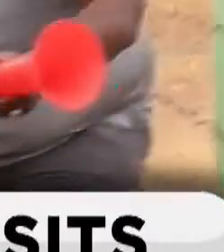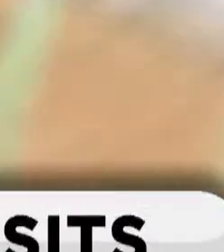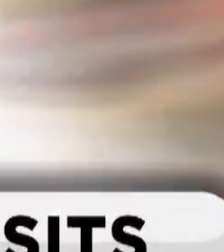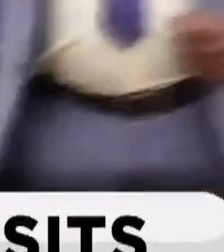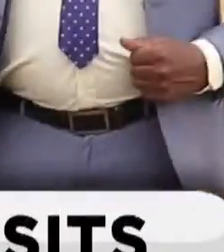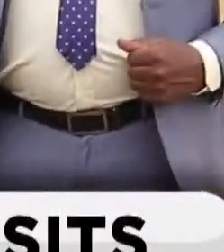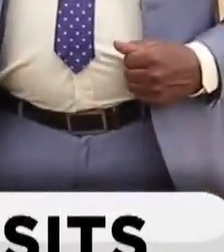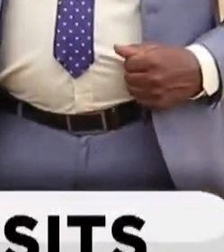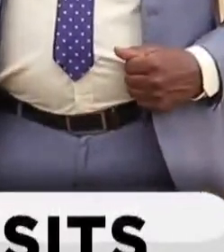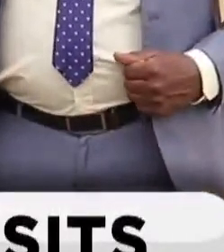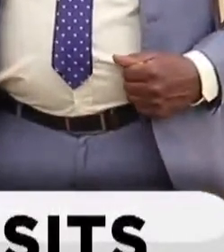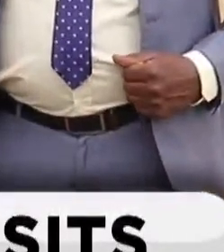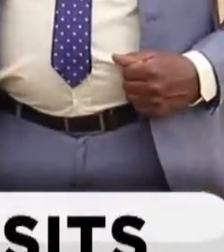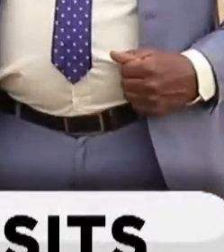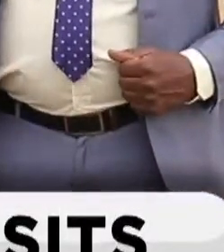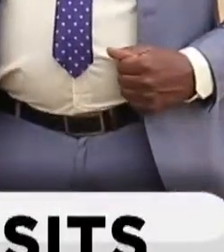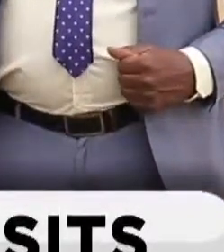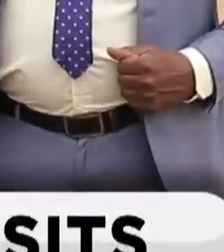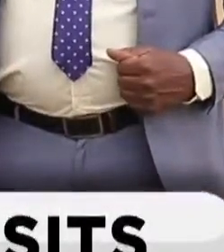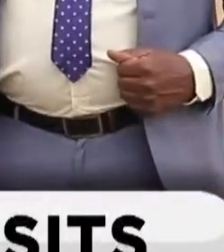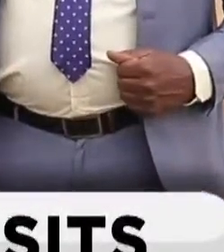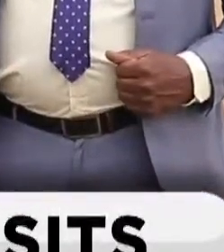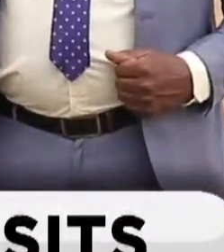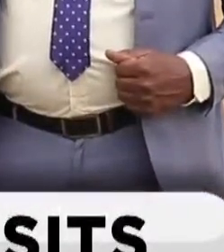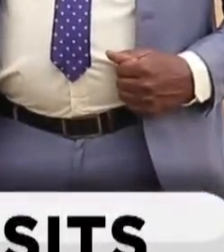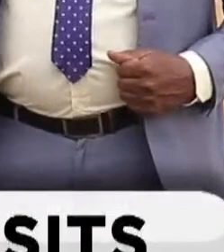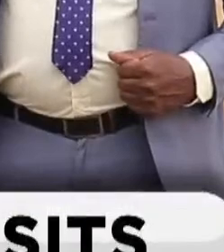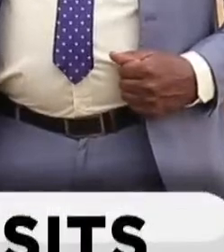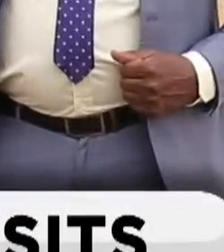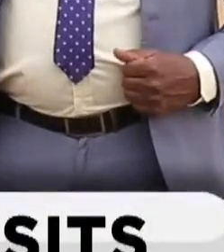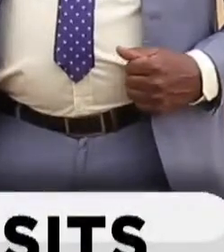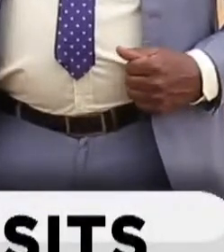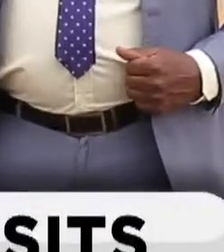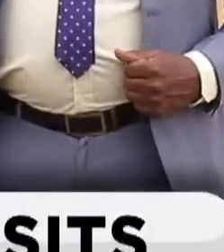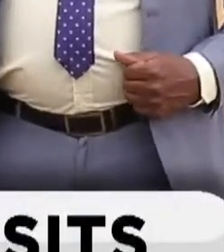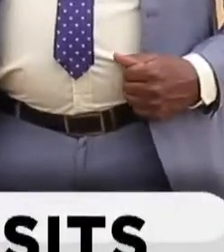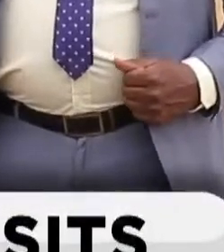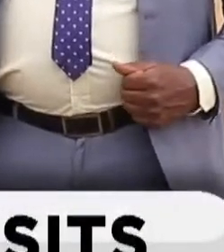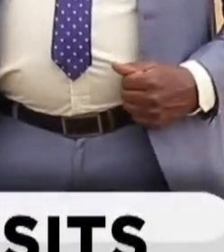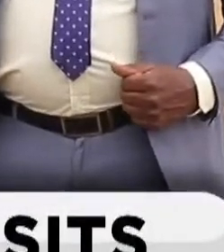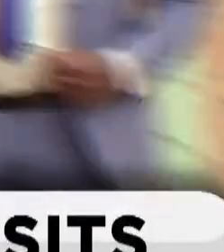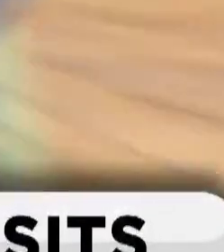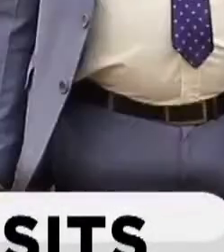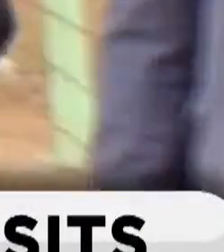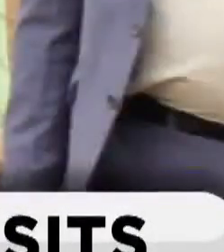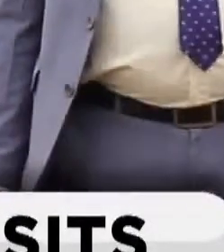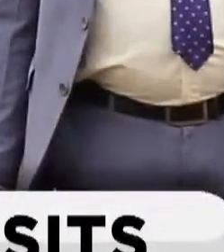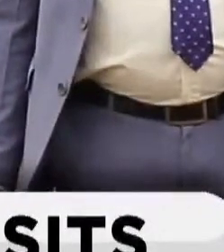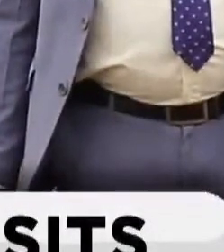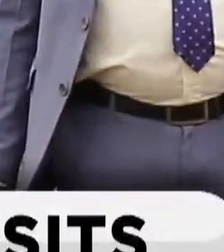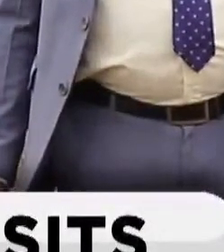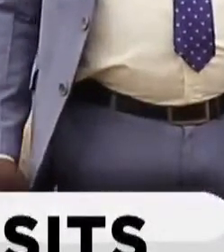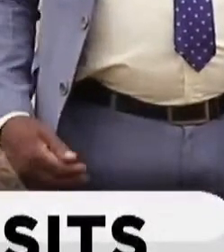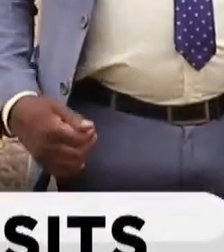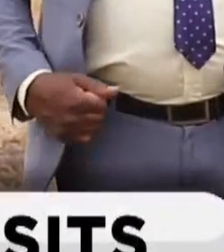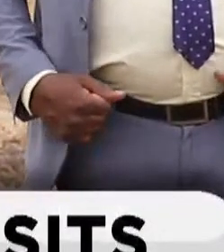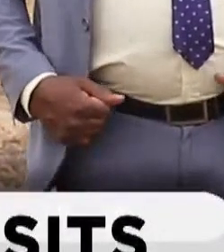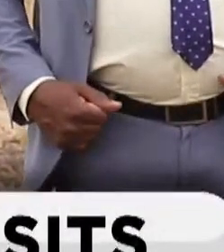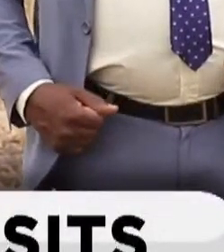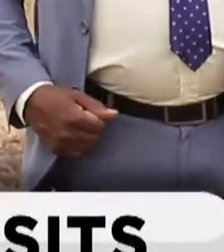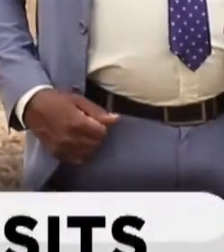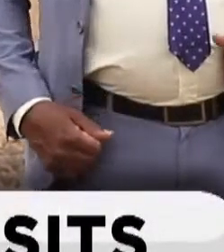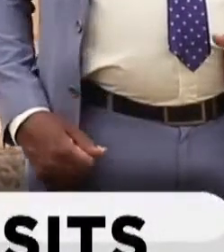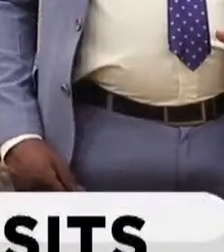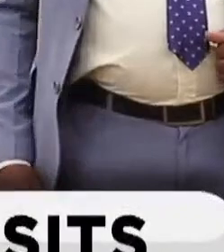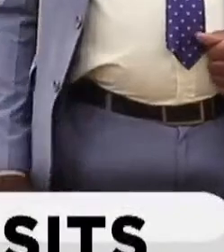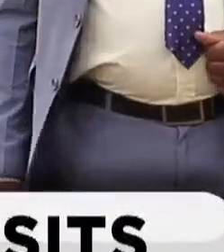hau hau. Buroti ici cia top care cie matu 30 minutes drive kuma Thika Garissa highway. Tucerere Ruiru Greek Towers